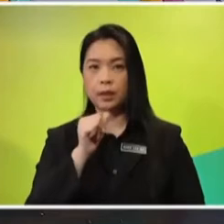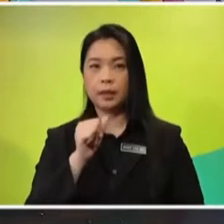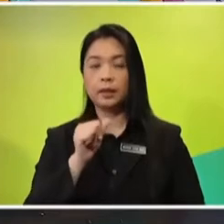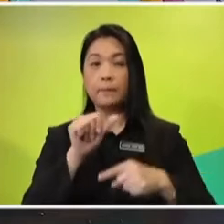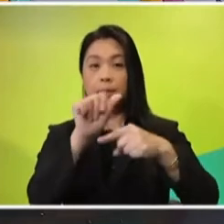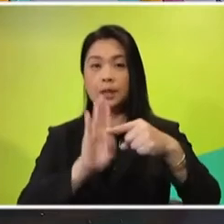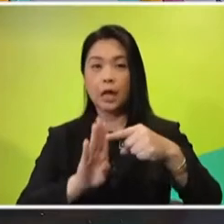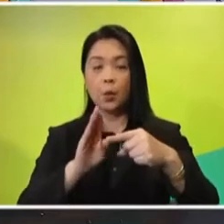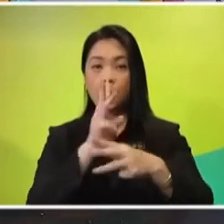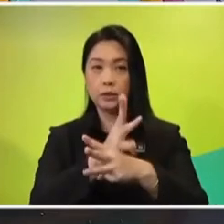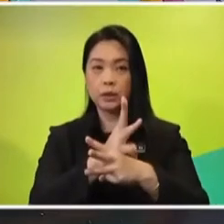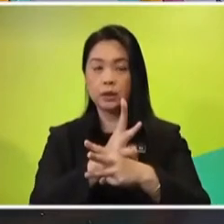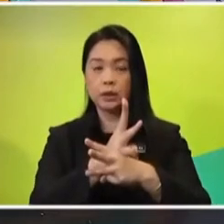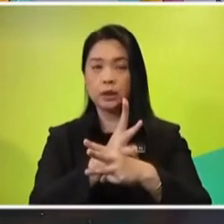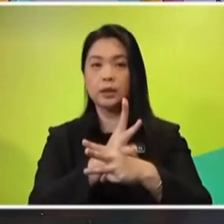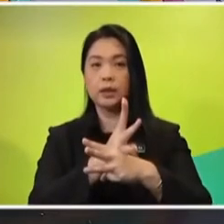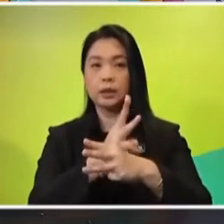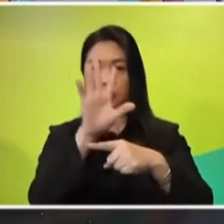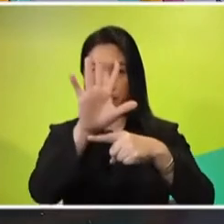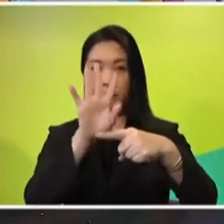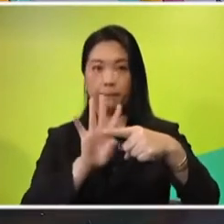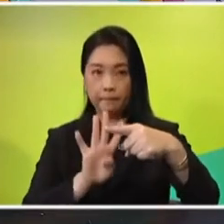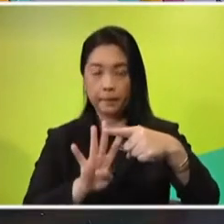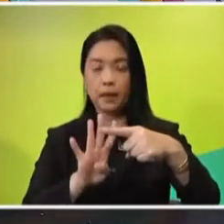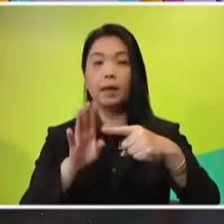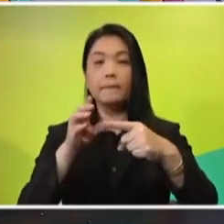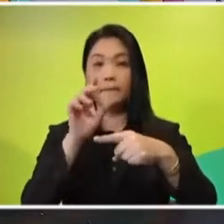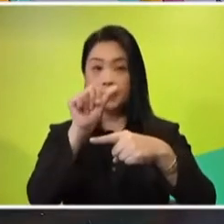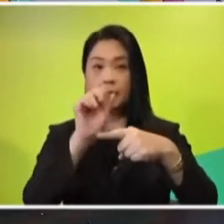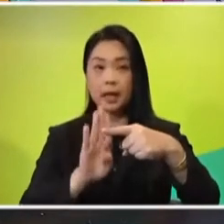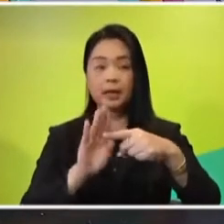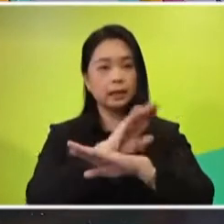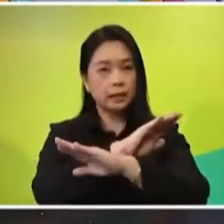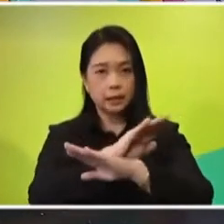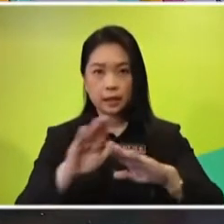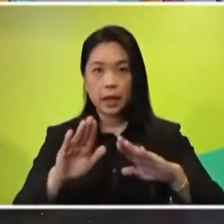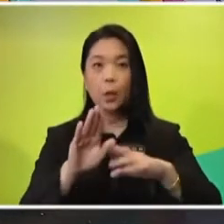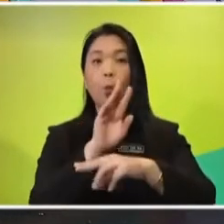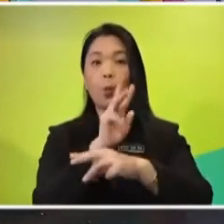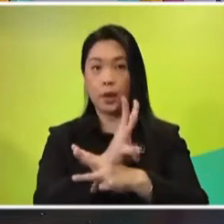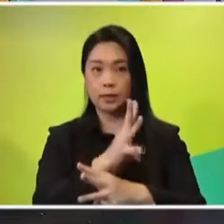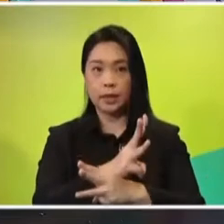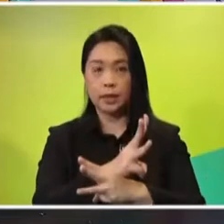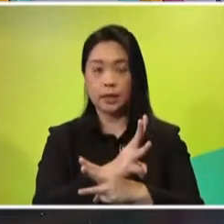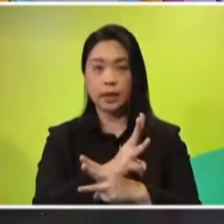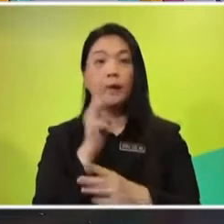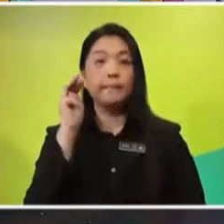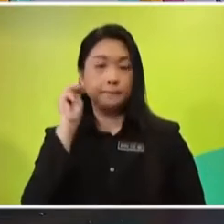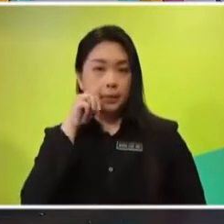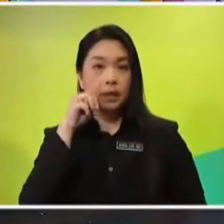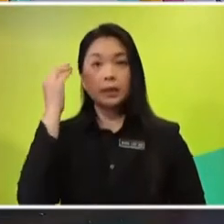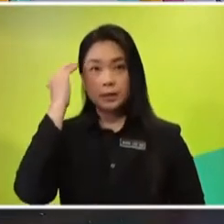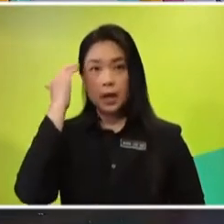Ini ialah pecahan tidak wajar. Okey. Cara Mira tahu tak bagaimana kita nak